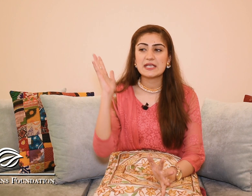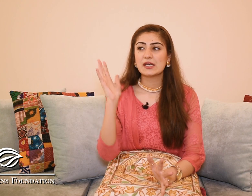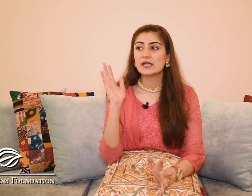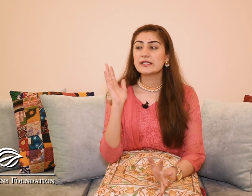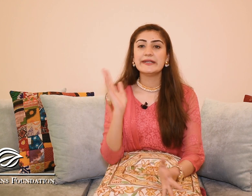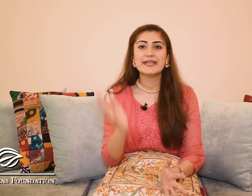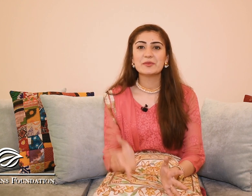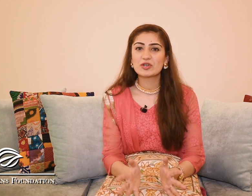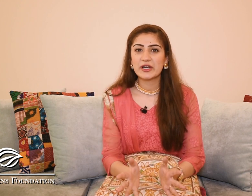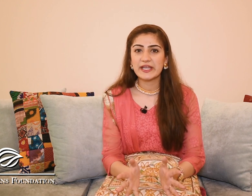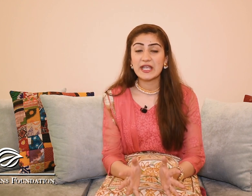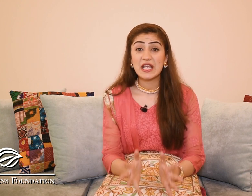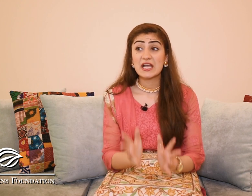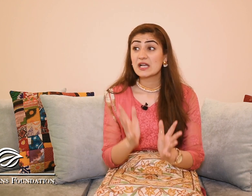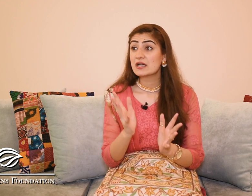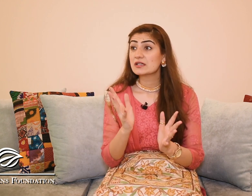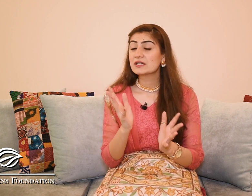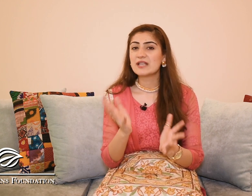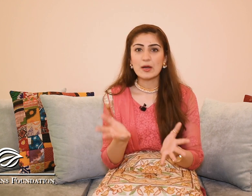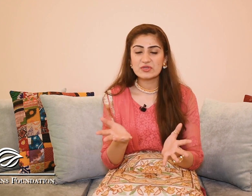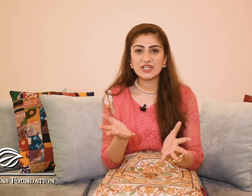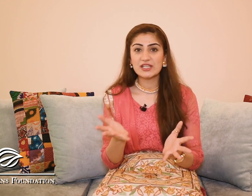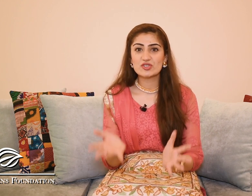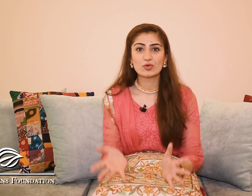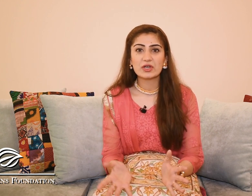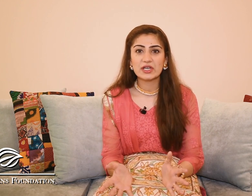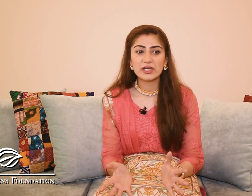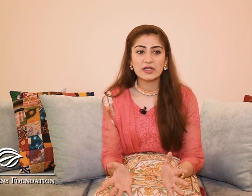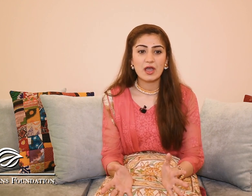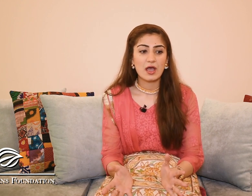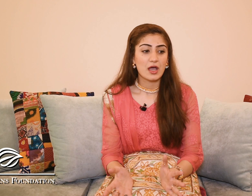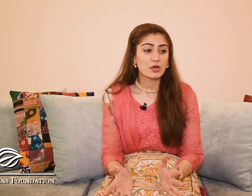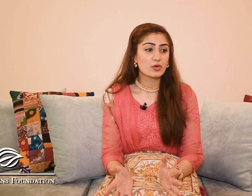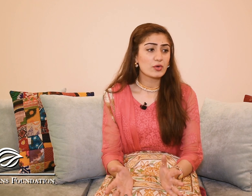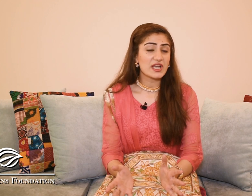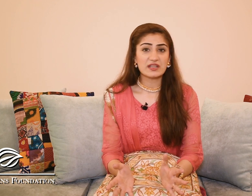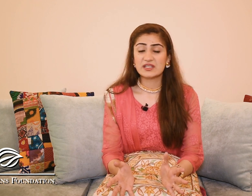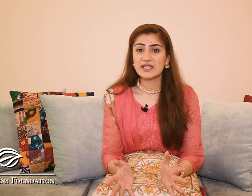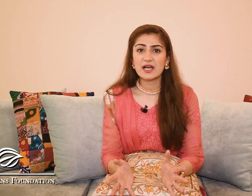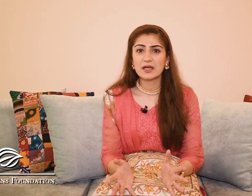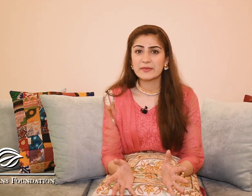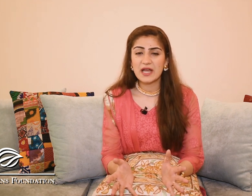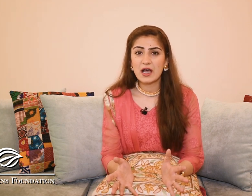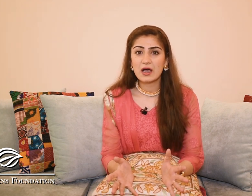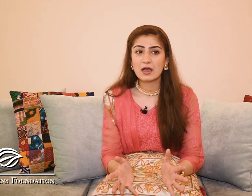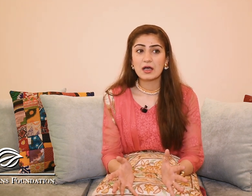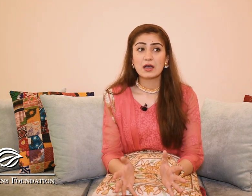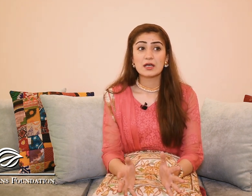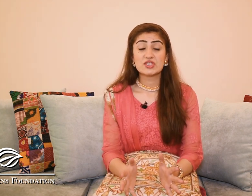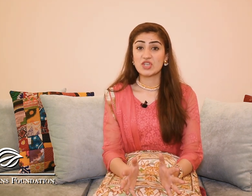ऊंचाई, कीड़े मकौड़े, क्लाउन्स यानी जोकर, कोई अंधेरा